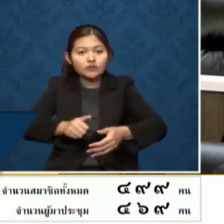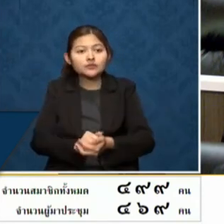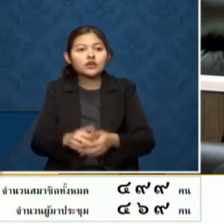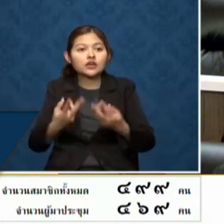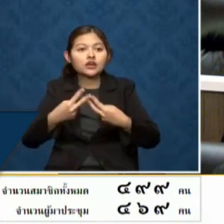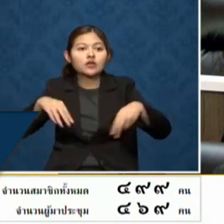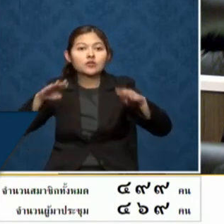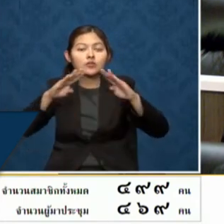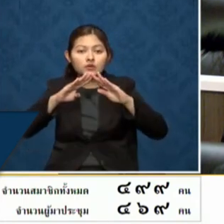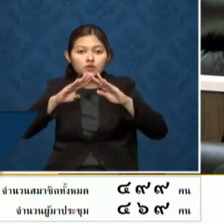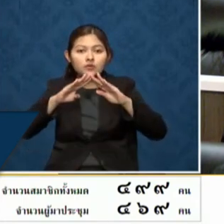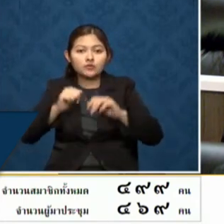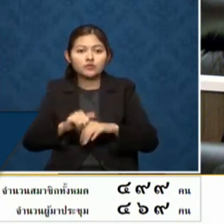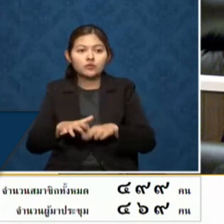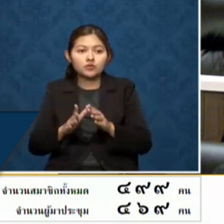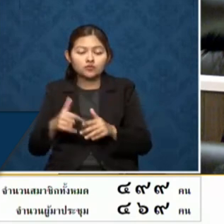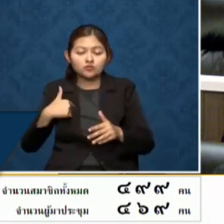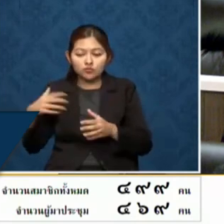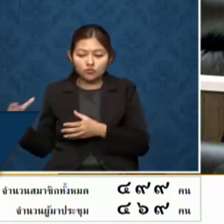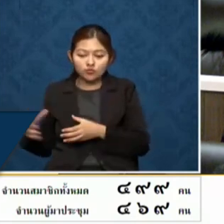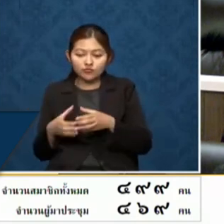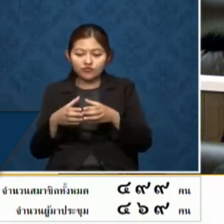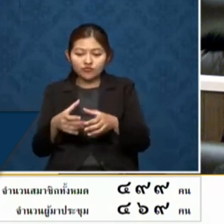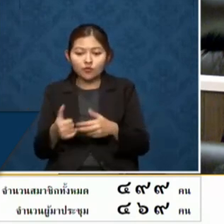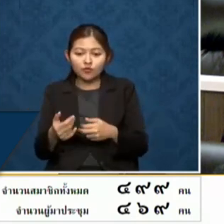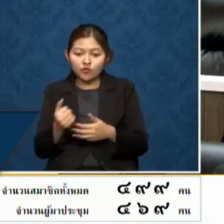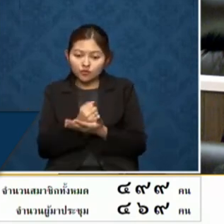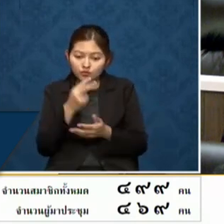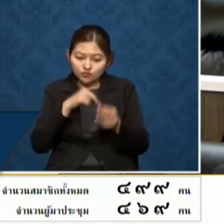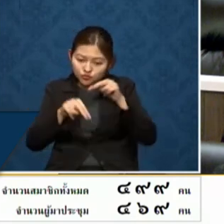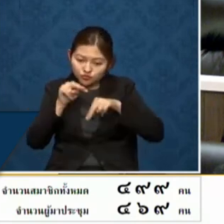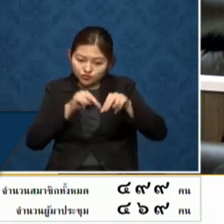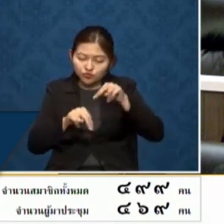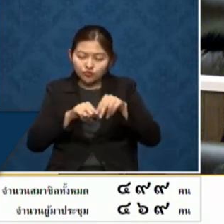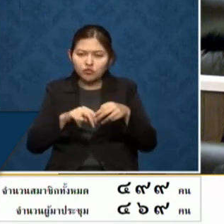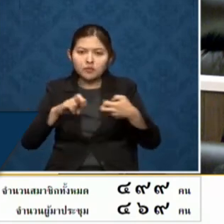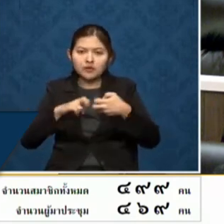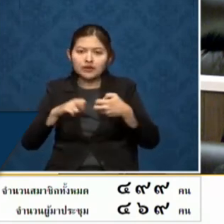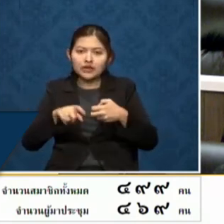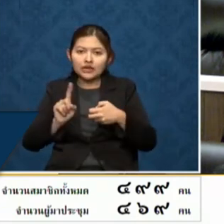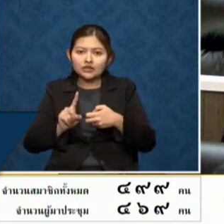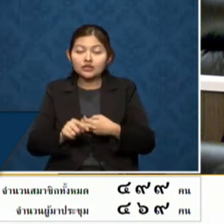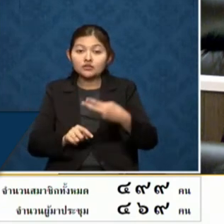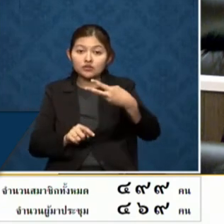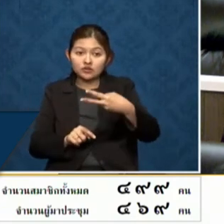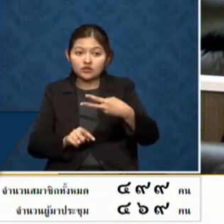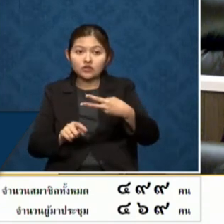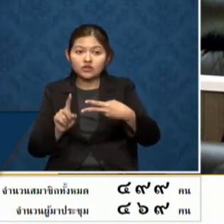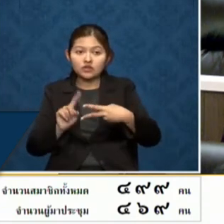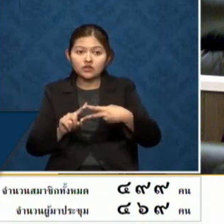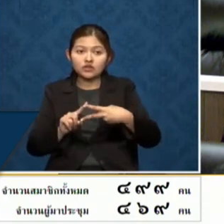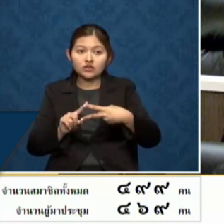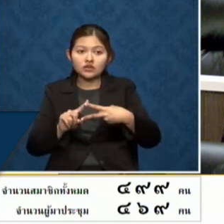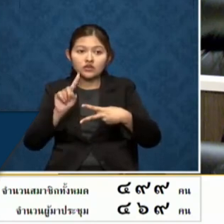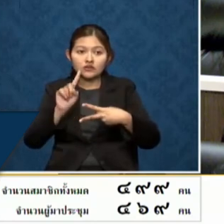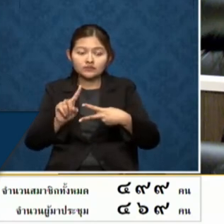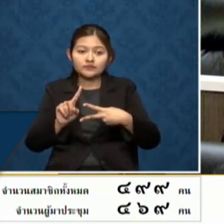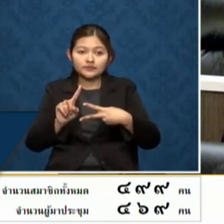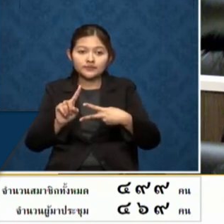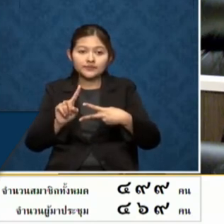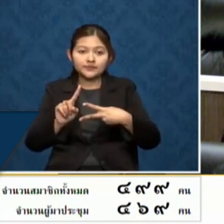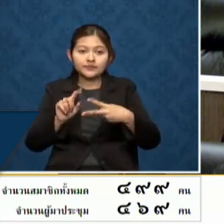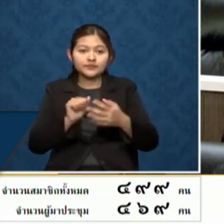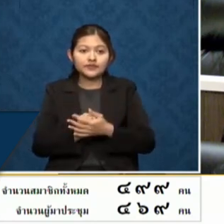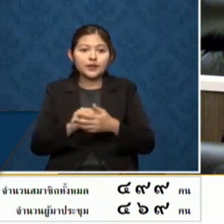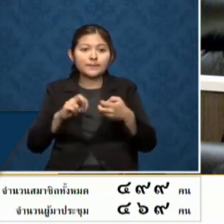จังหวัดนครปฐมครับผมและผู้ช่วยก็ลงพื้นที่ครับเราก็ได้รับข้อมูลว่าเรามีปัญหาอยู่ 2กรณีนะครับดังต่อไปนี้นะครับผม